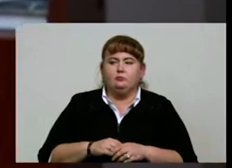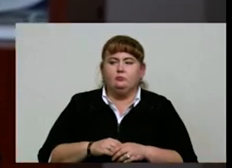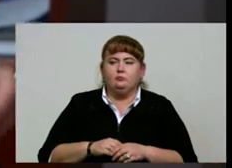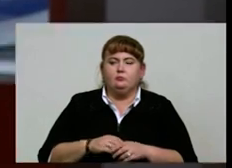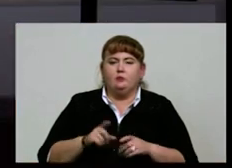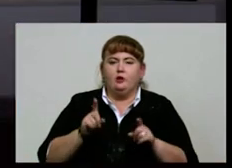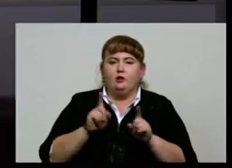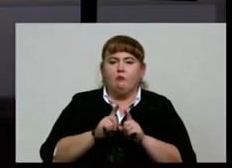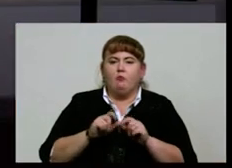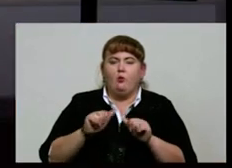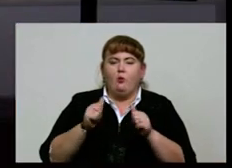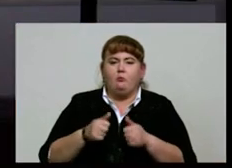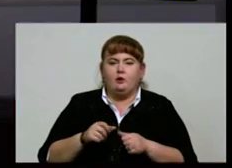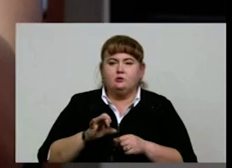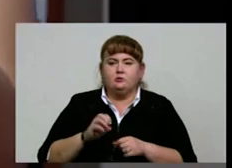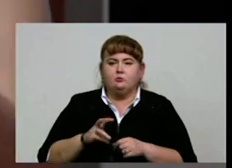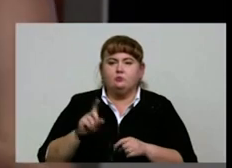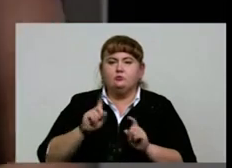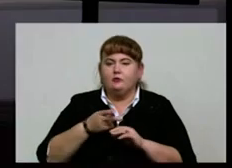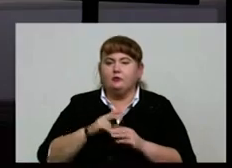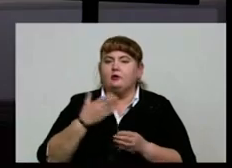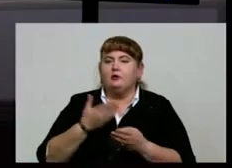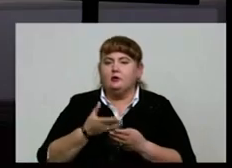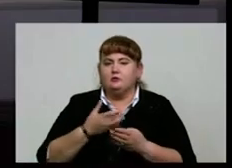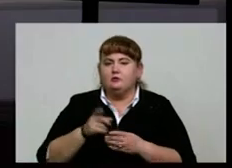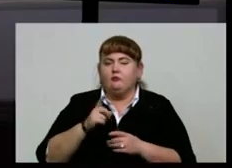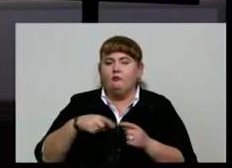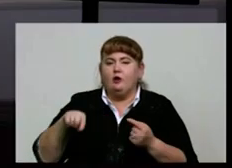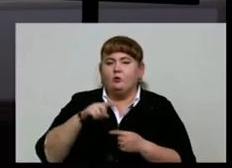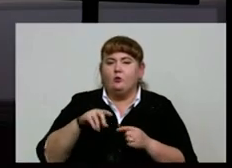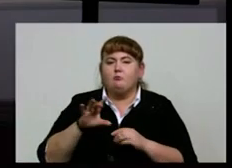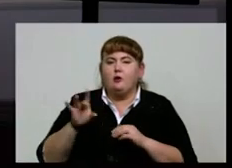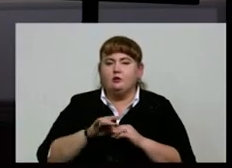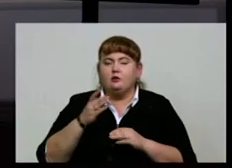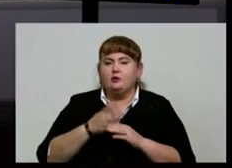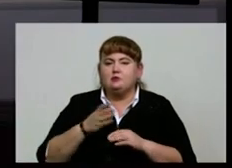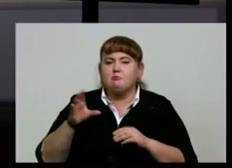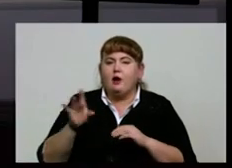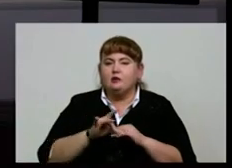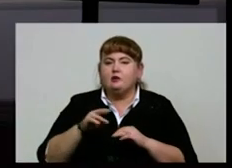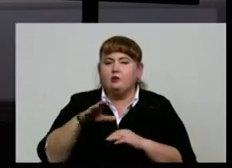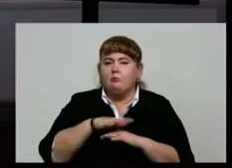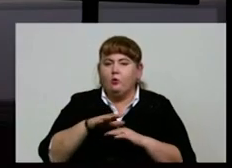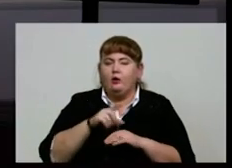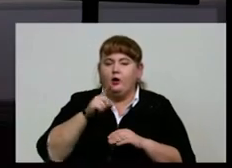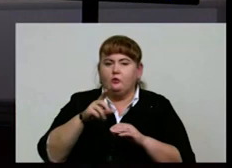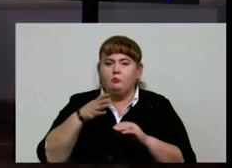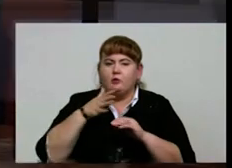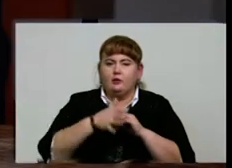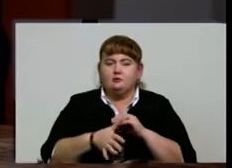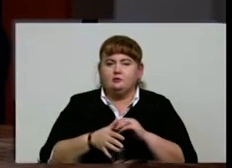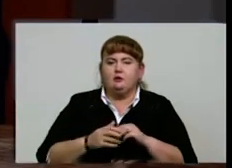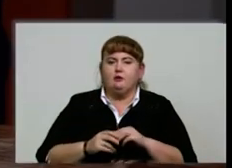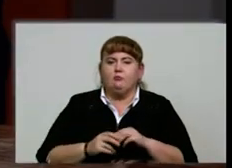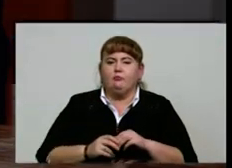Вот таким образом. Что это доказывает? Что вокруг магнита есть магнитное поле, и оно проницаемое. То